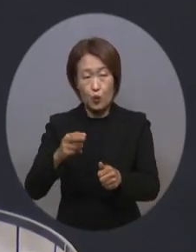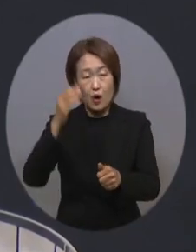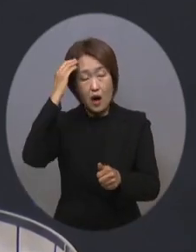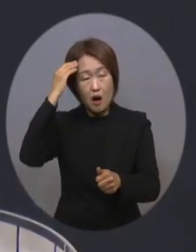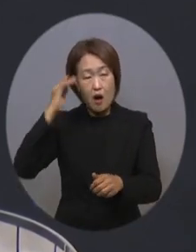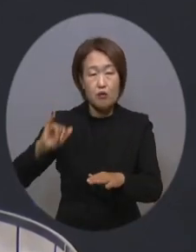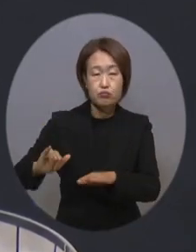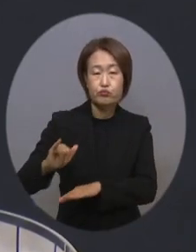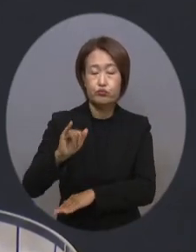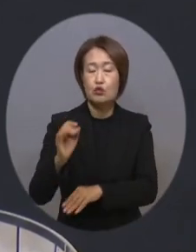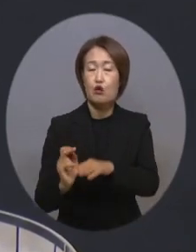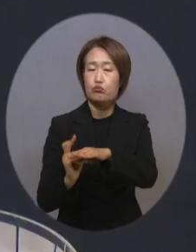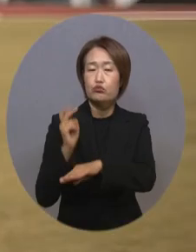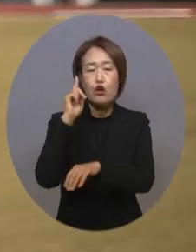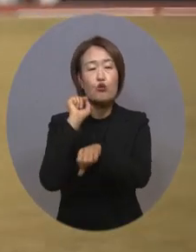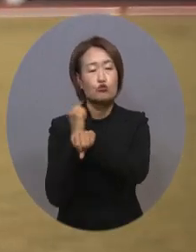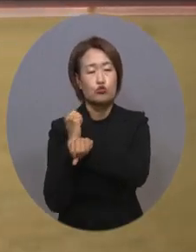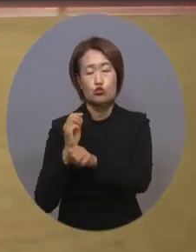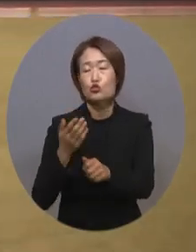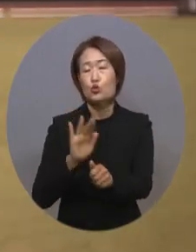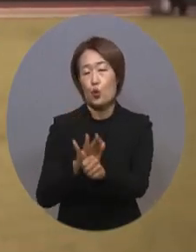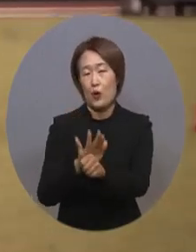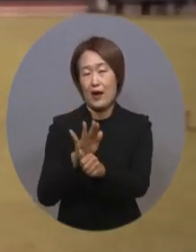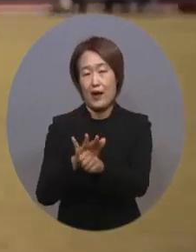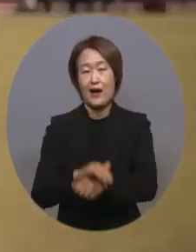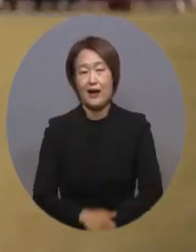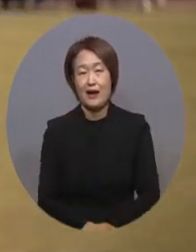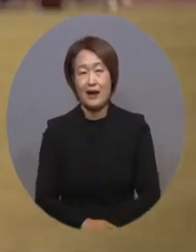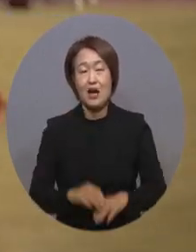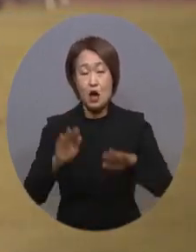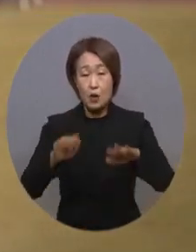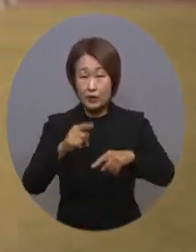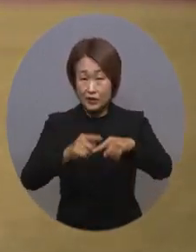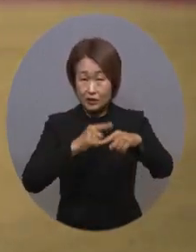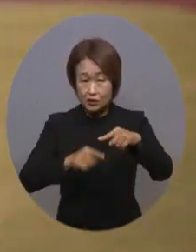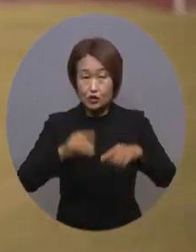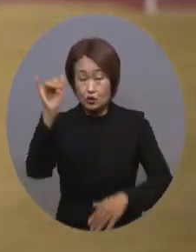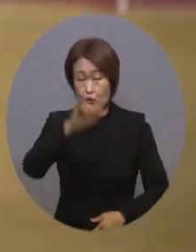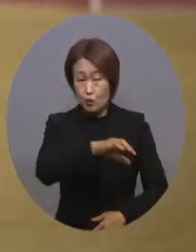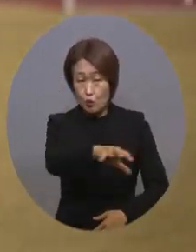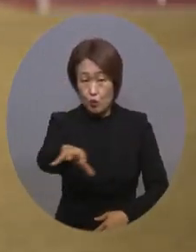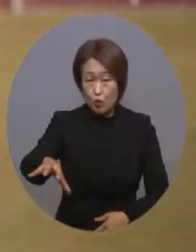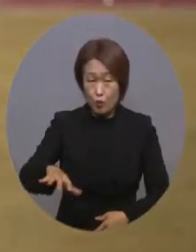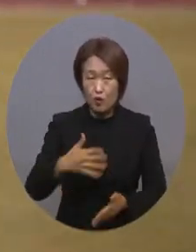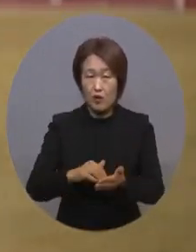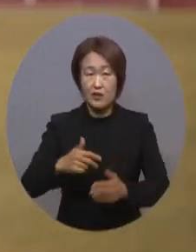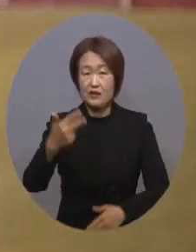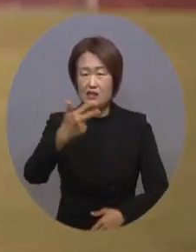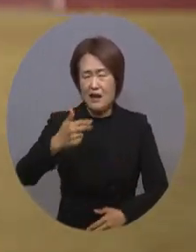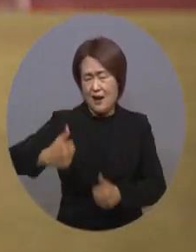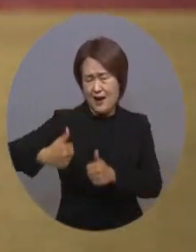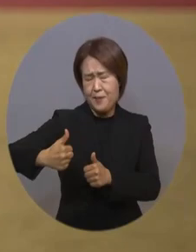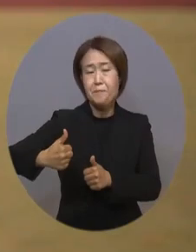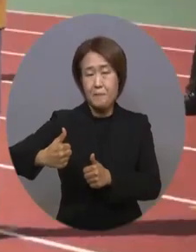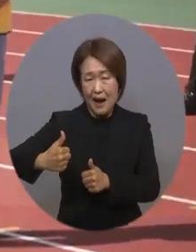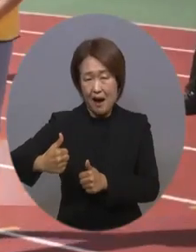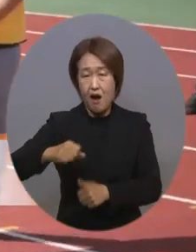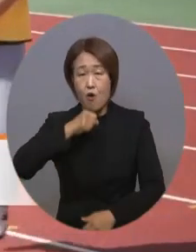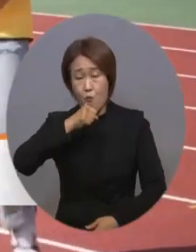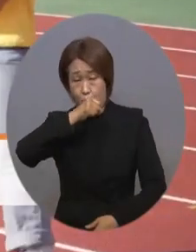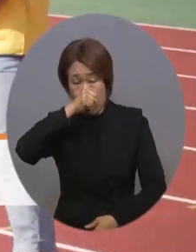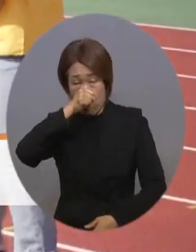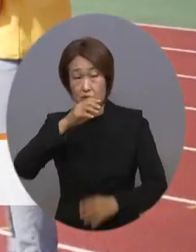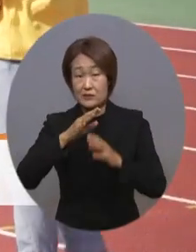한국항공우주연구원이 후원했습니다 이번 대회에는 전국 각 지역 예선에서 7천여명의 경쟁을 뚫고 우수 성적을